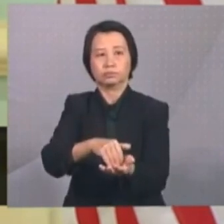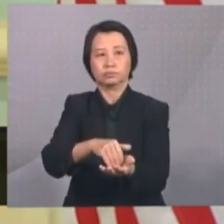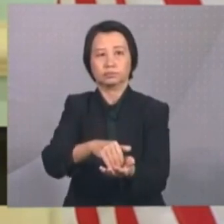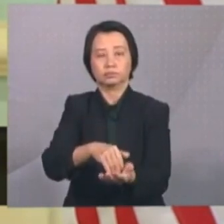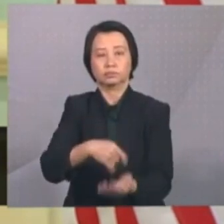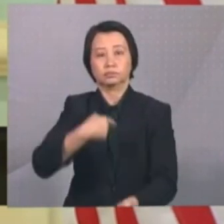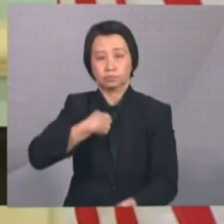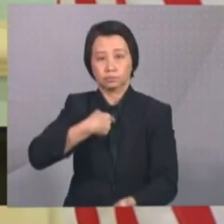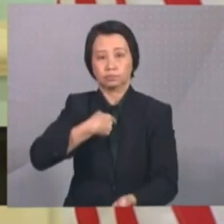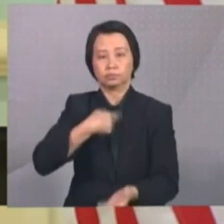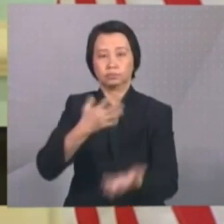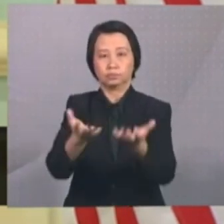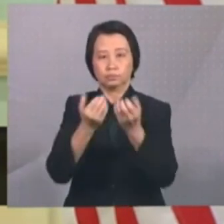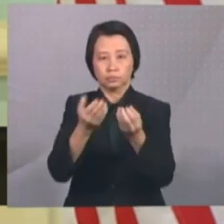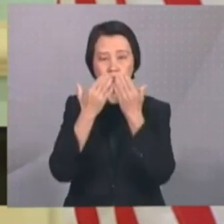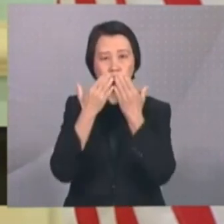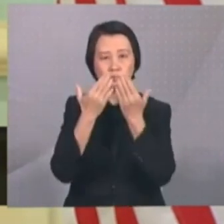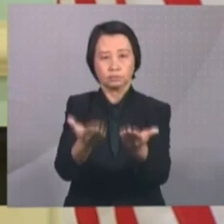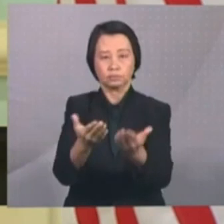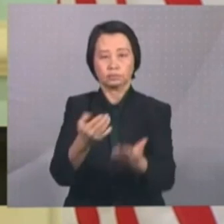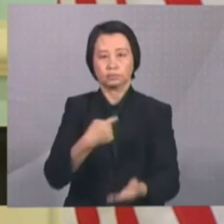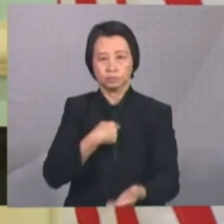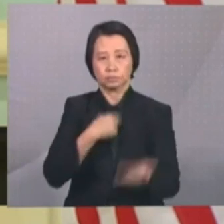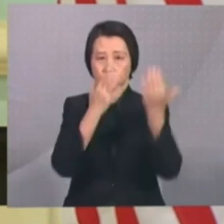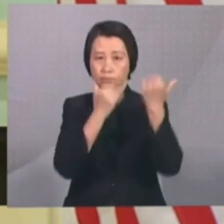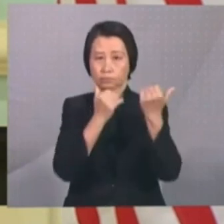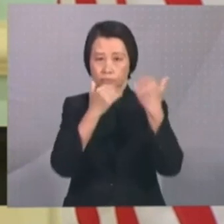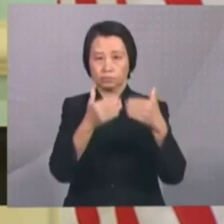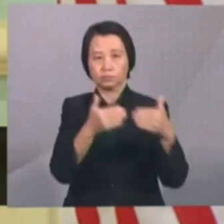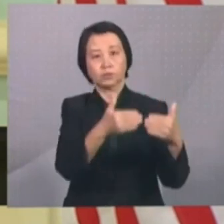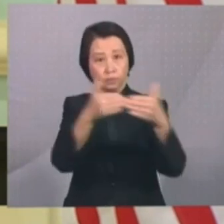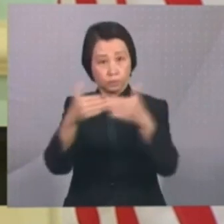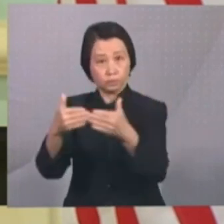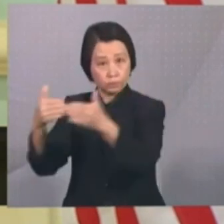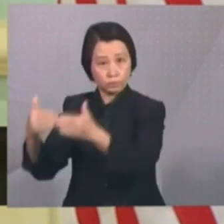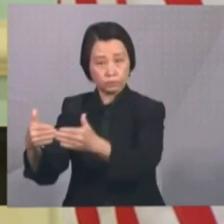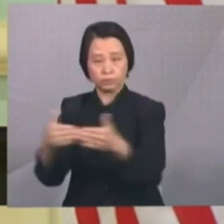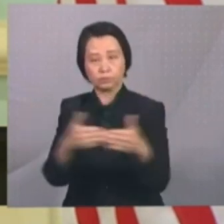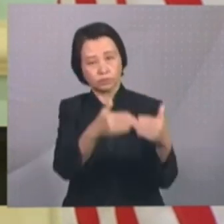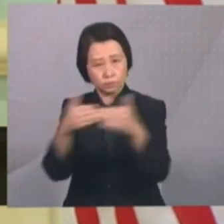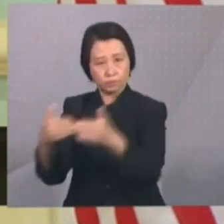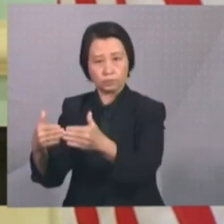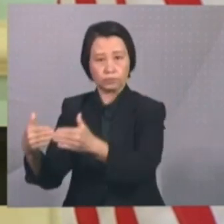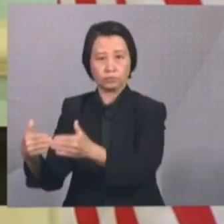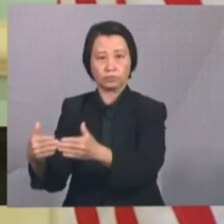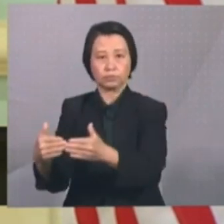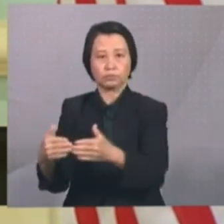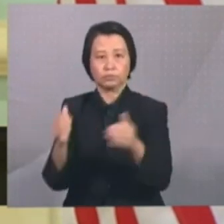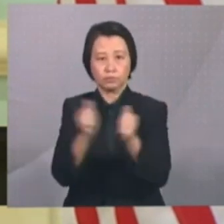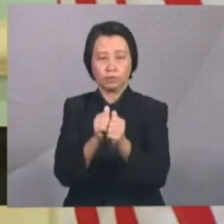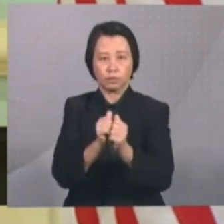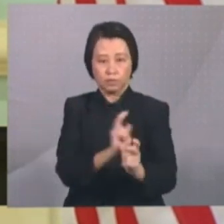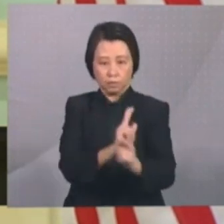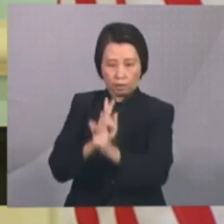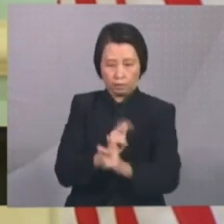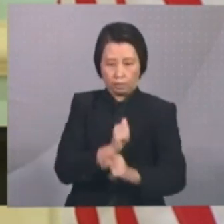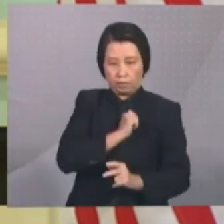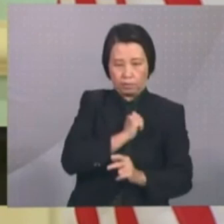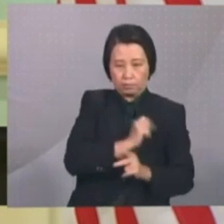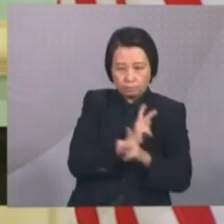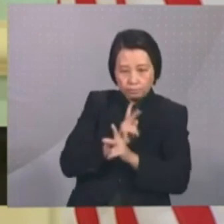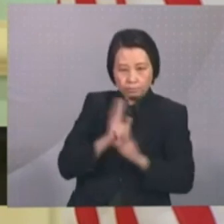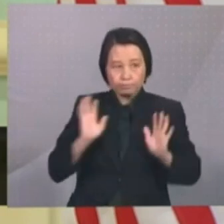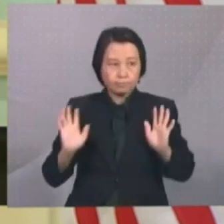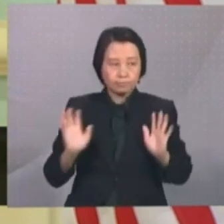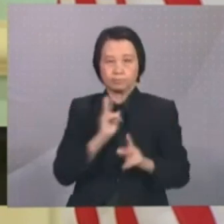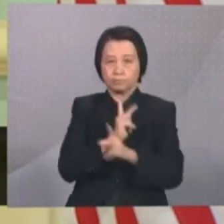saya nggak terima kasih dan saya anggap teruskan kadang2 Lain Kediri ini